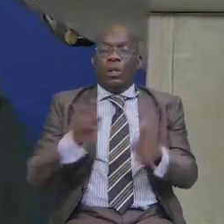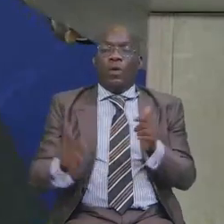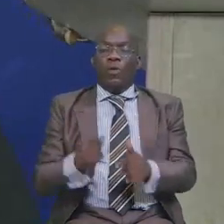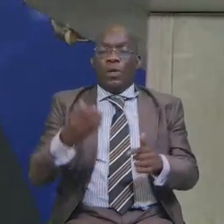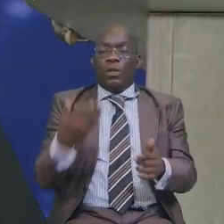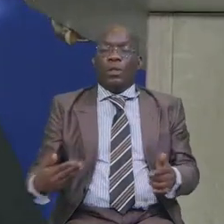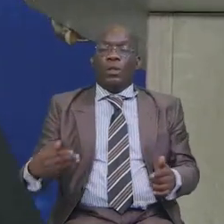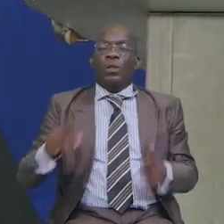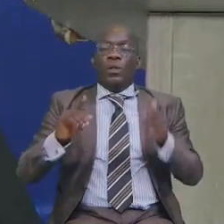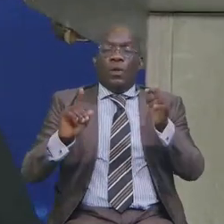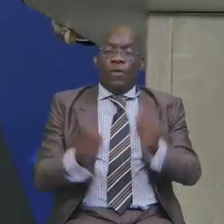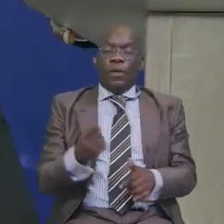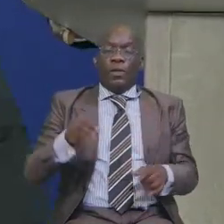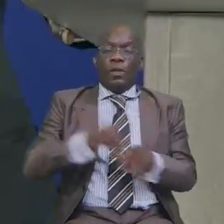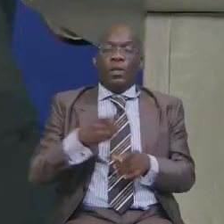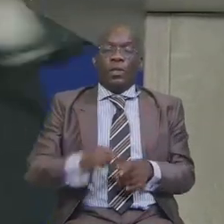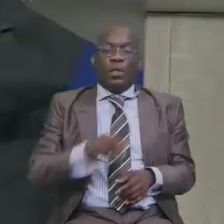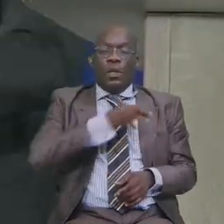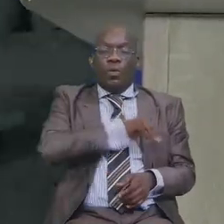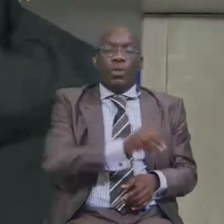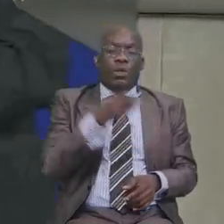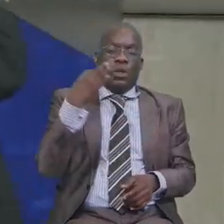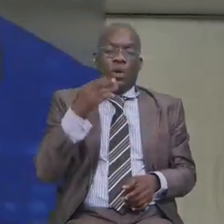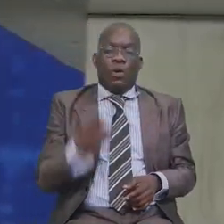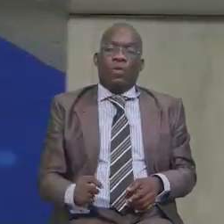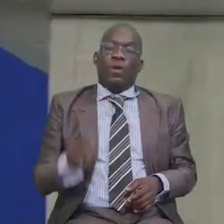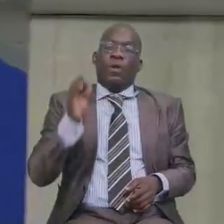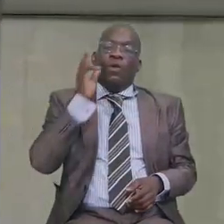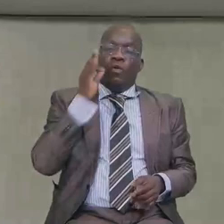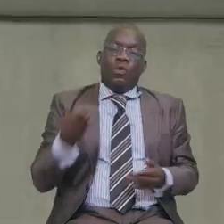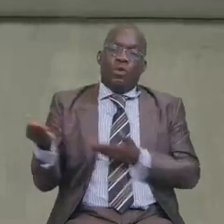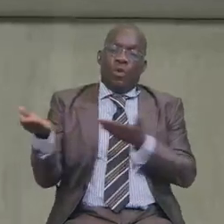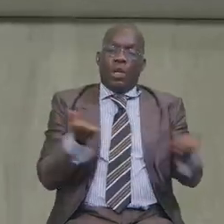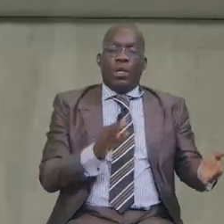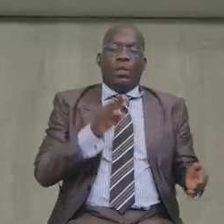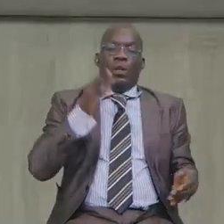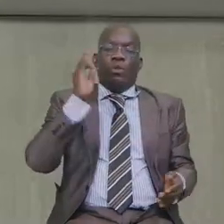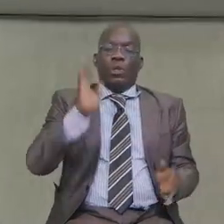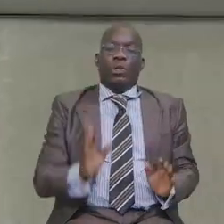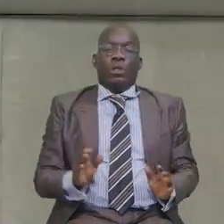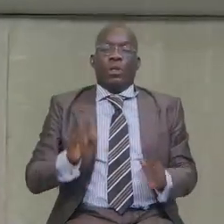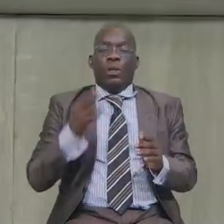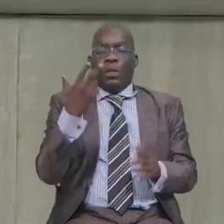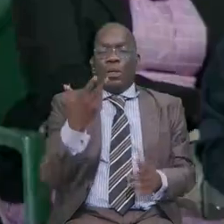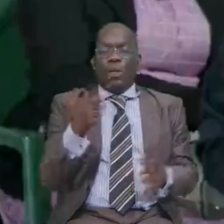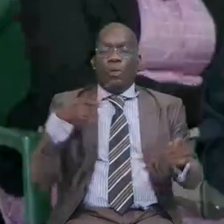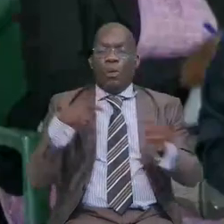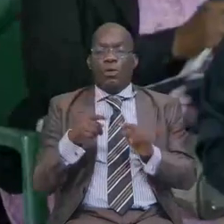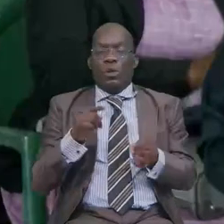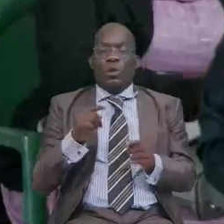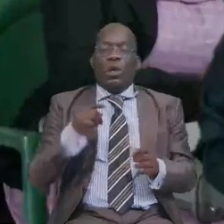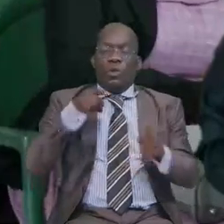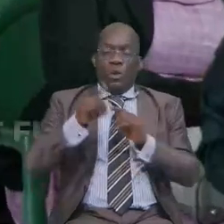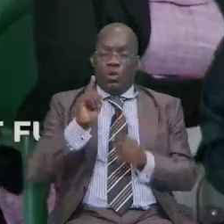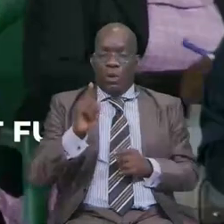d'un ministre qui porte de fruits. Il y a trois choses à considérer rapidement. Premièrement, les